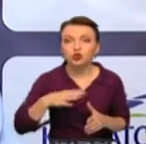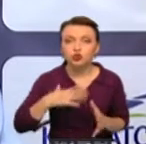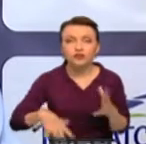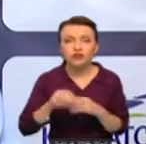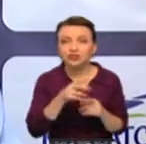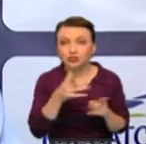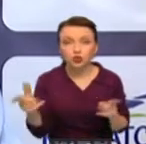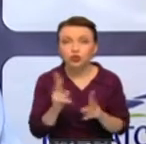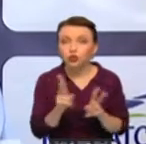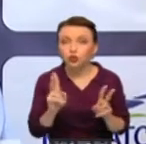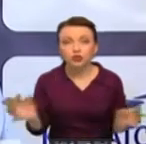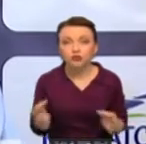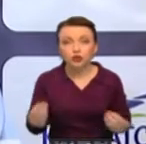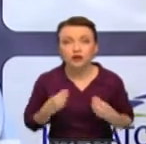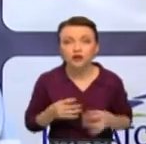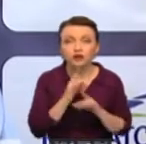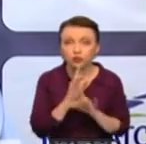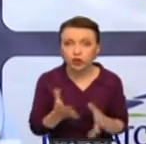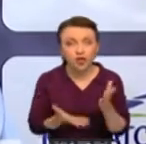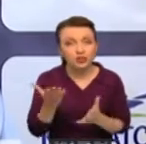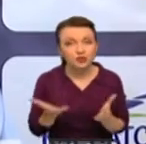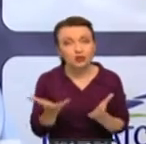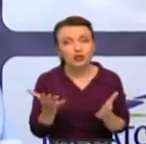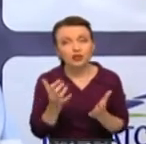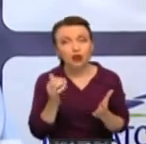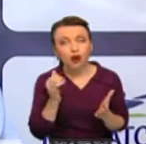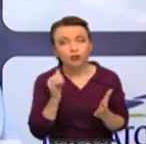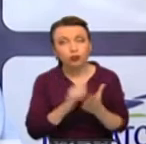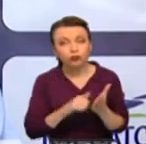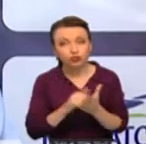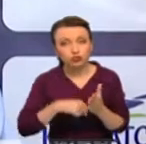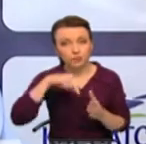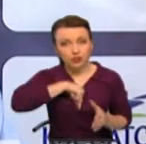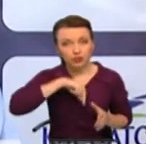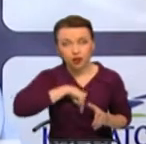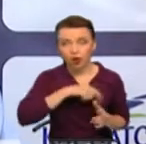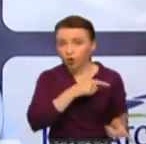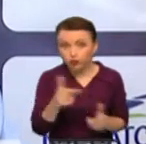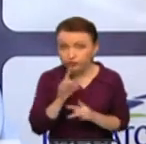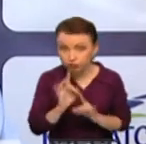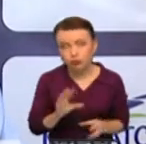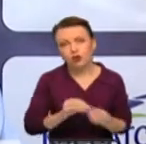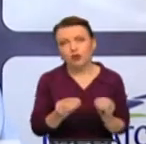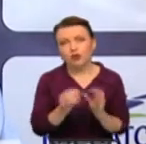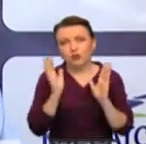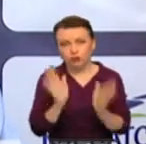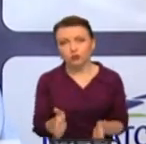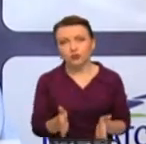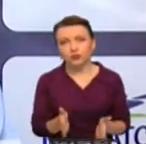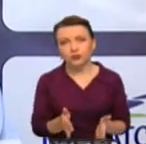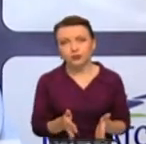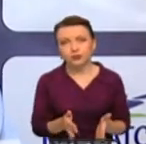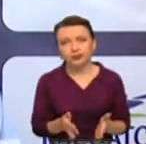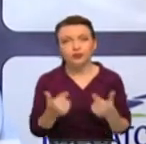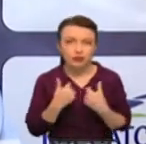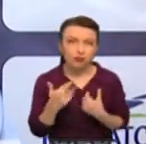нам нічого не буде давати. Якщо ми по якимось причинам не будемо ментально, во-первых, готові, у нас будуть проблеми. І